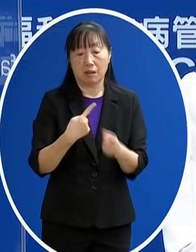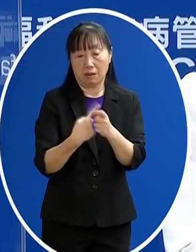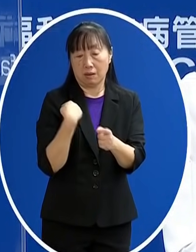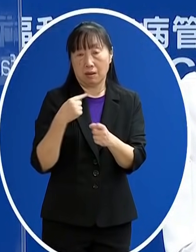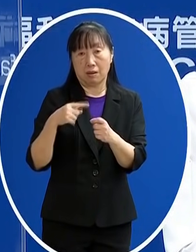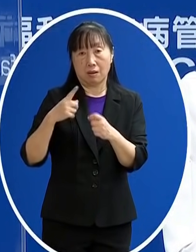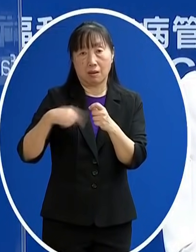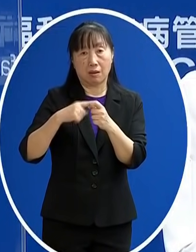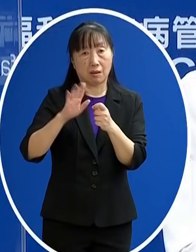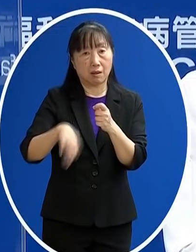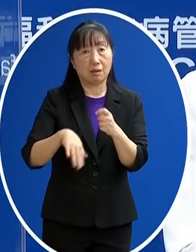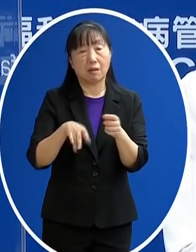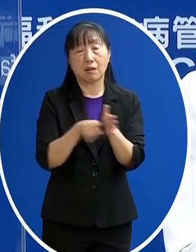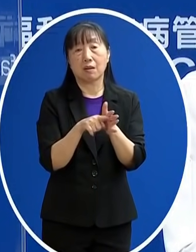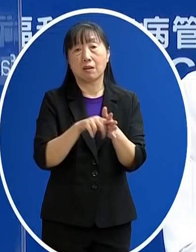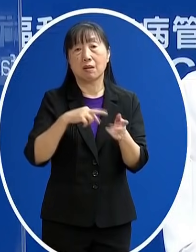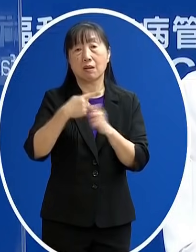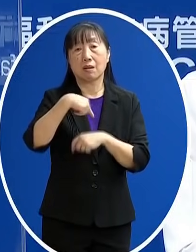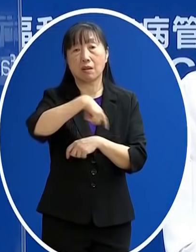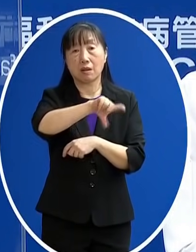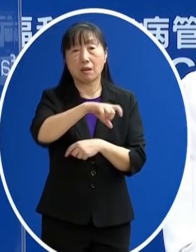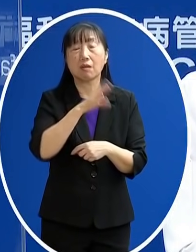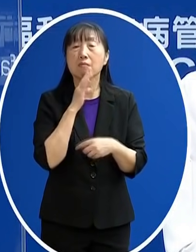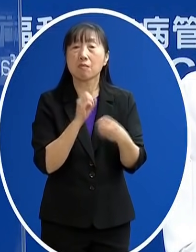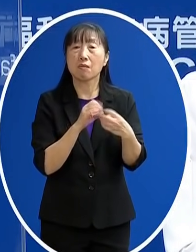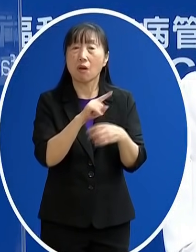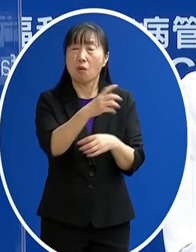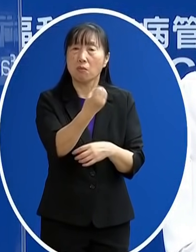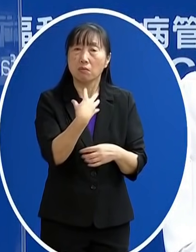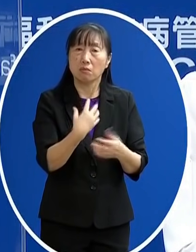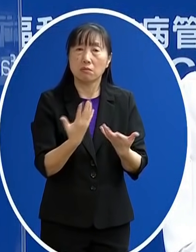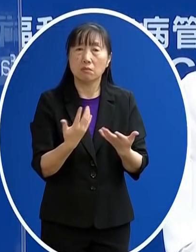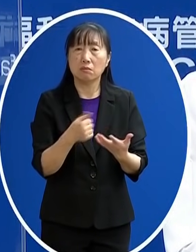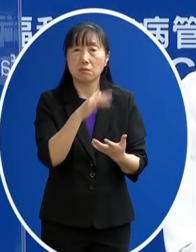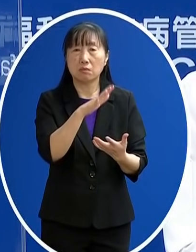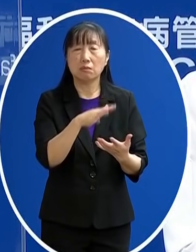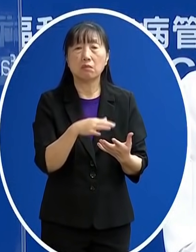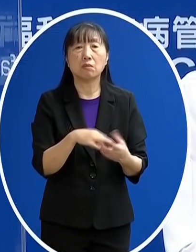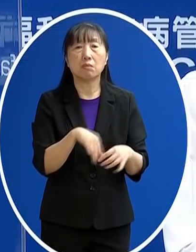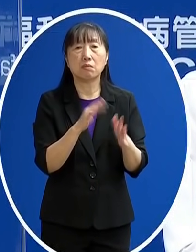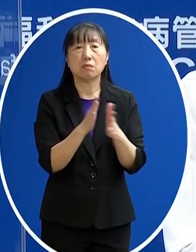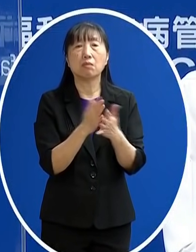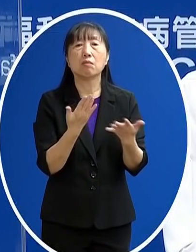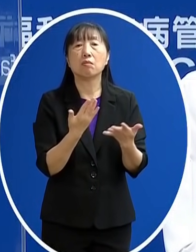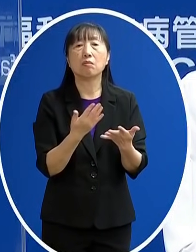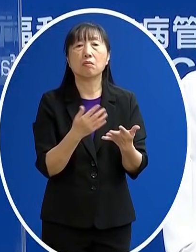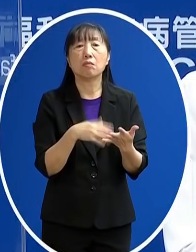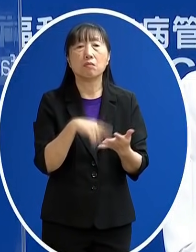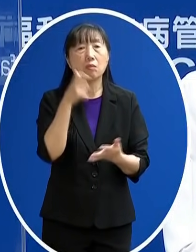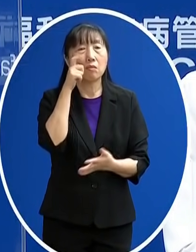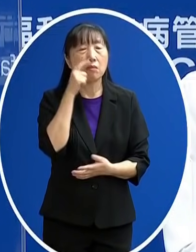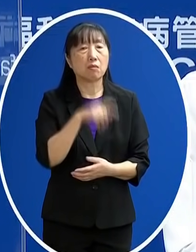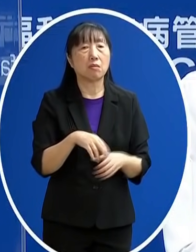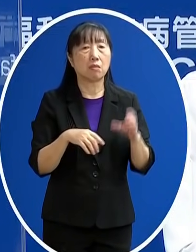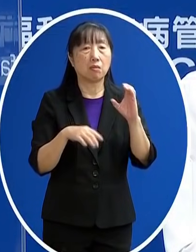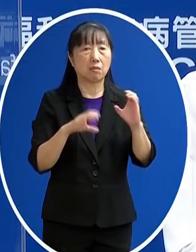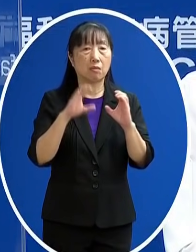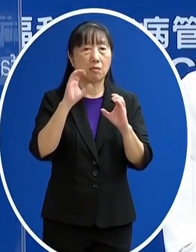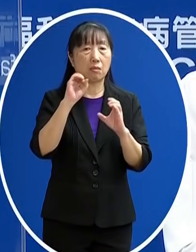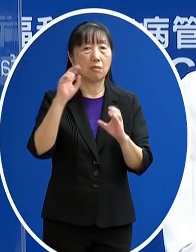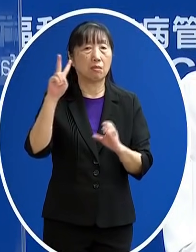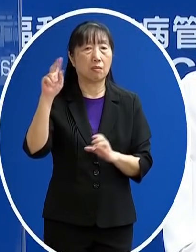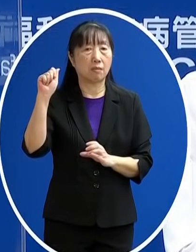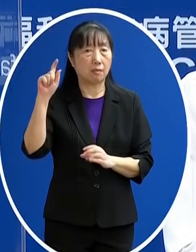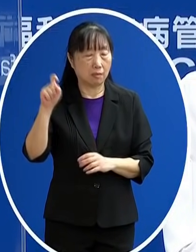的时候，跟 Novavax 他们是好跟我们讲，就是说他们已经参与了 COVAX 的平台，好，所以他们已开始